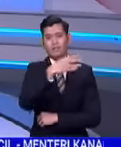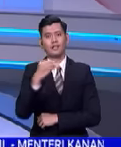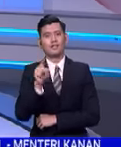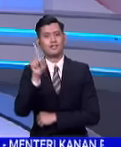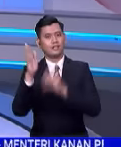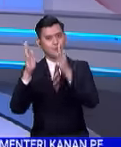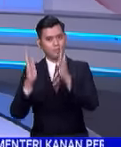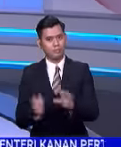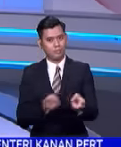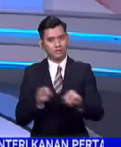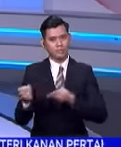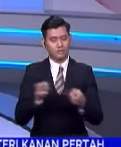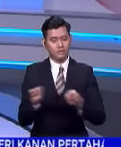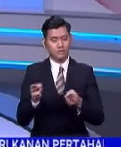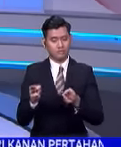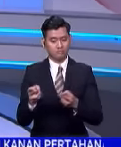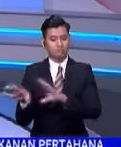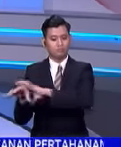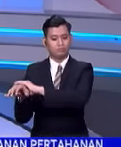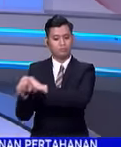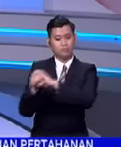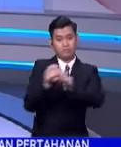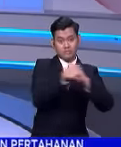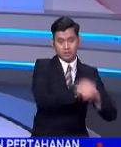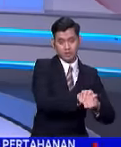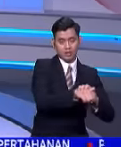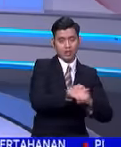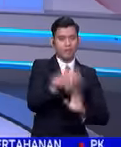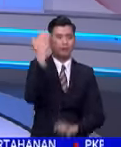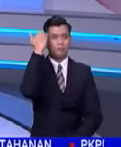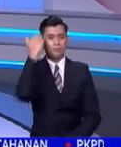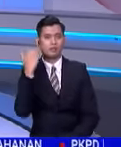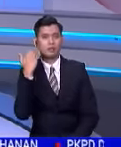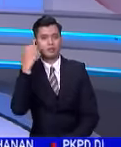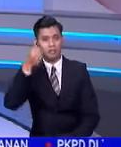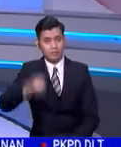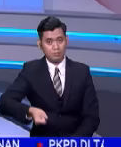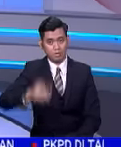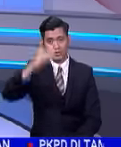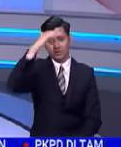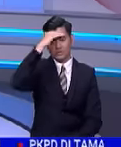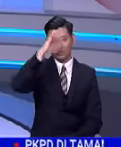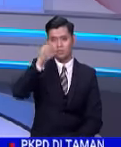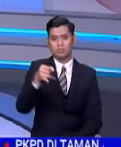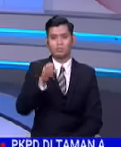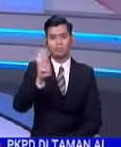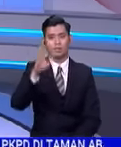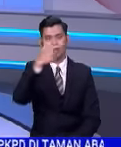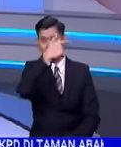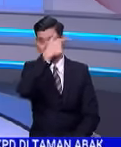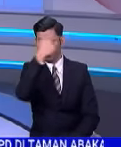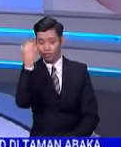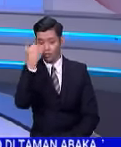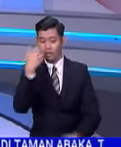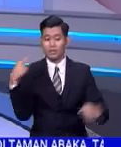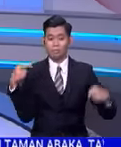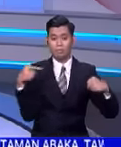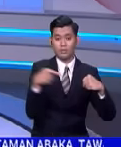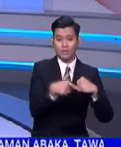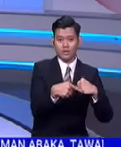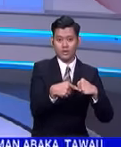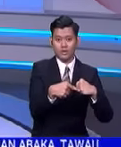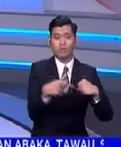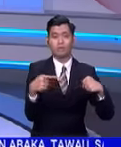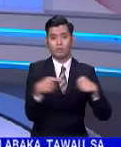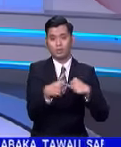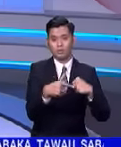syarikat logistik dihadapkan ke Mahkamah Stesen Johor Bahru Johor atas 10 pertuduhan membabitkan kartel daging. Petugas Makis